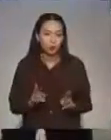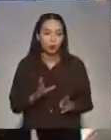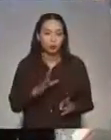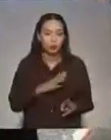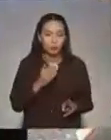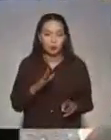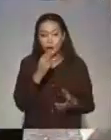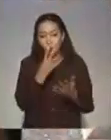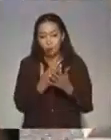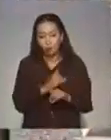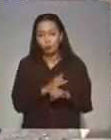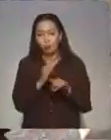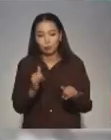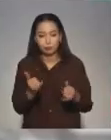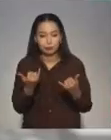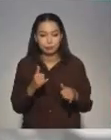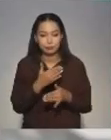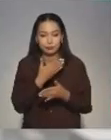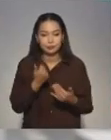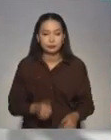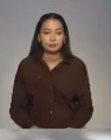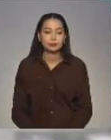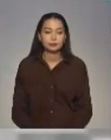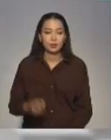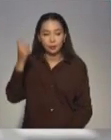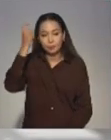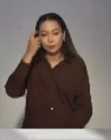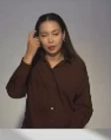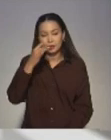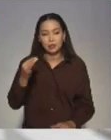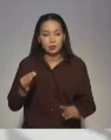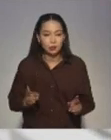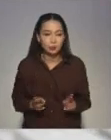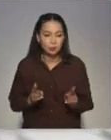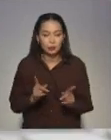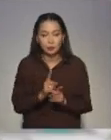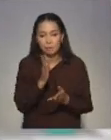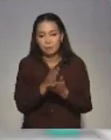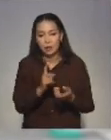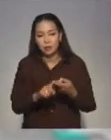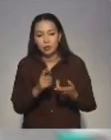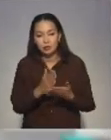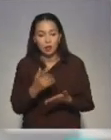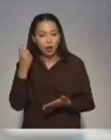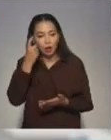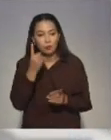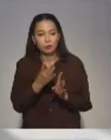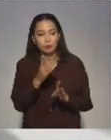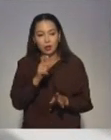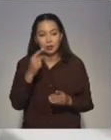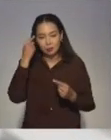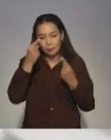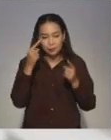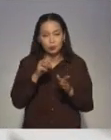көрсеткіш артпаса кеміген жоқ. Маскүнемдік пен қылмыс бір-біріне тығыз байланысты. Алкоголь ең алдымен адам психикасына